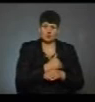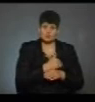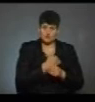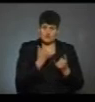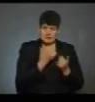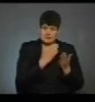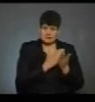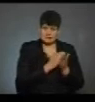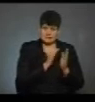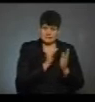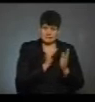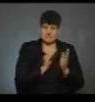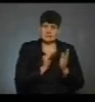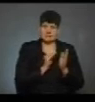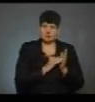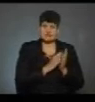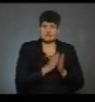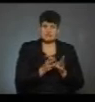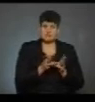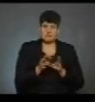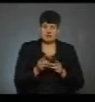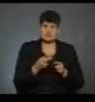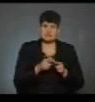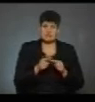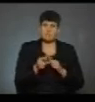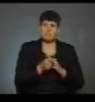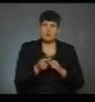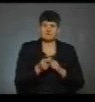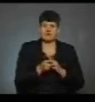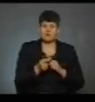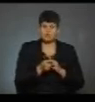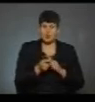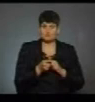зараз встановлена для систем опалення. Це по Тернополю